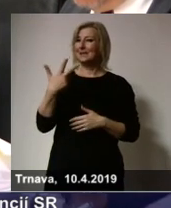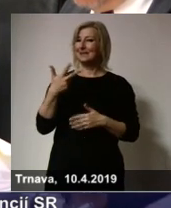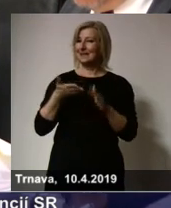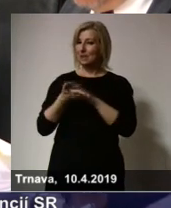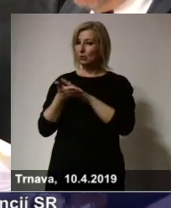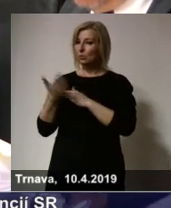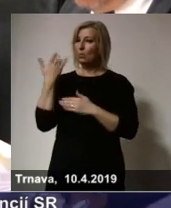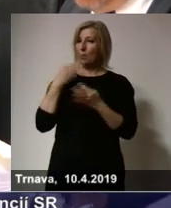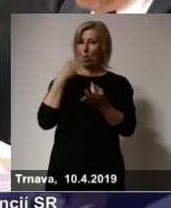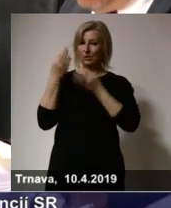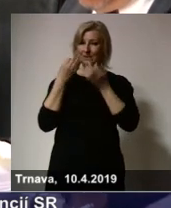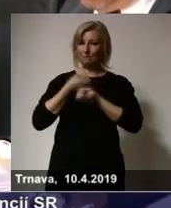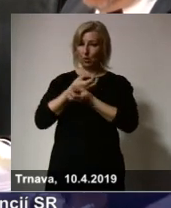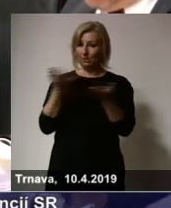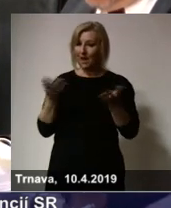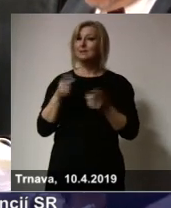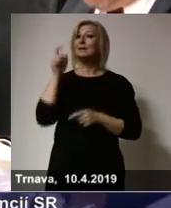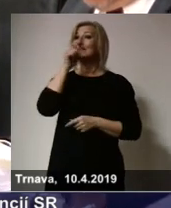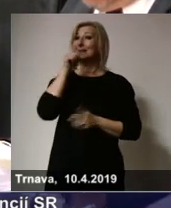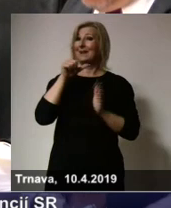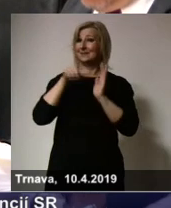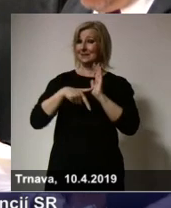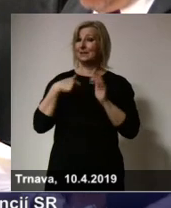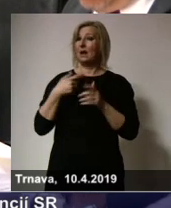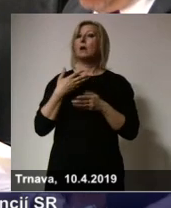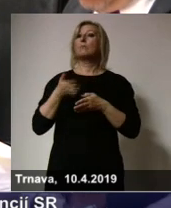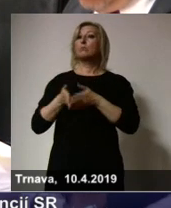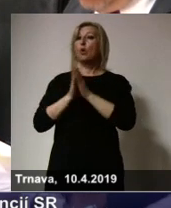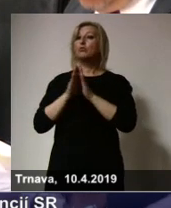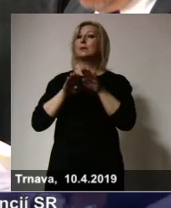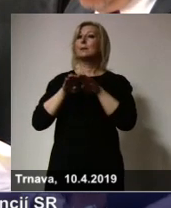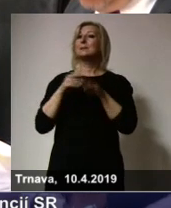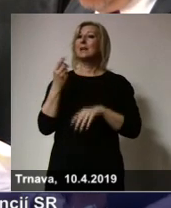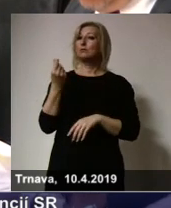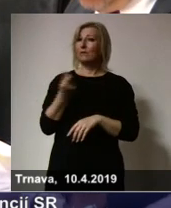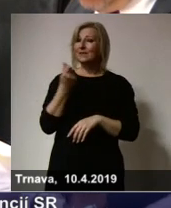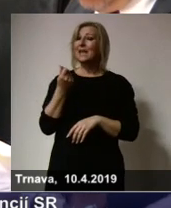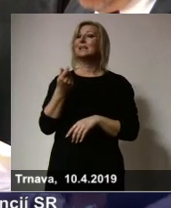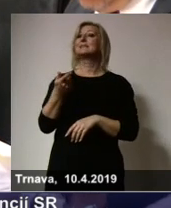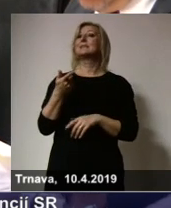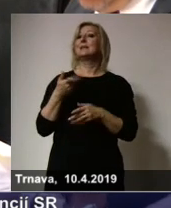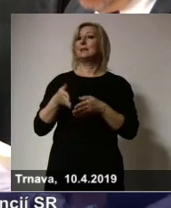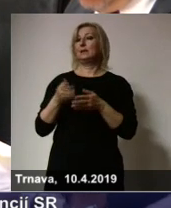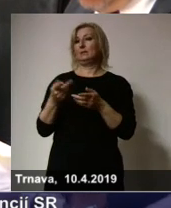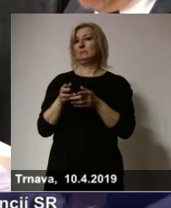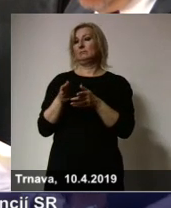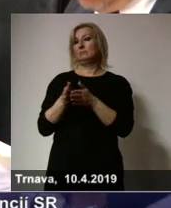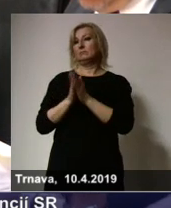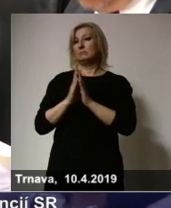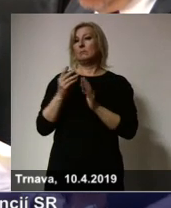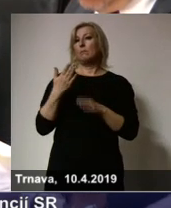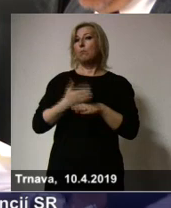Trnavský samosprávny kraj požiadal Ministerstvo financií Slovenskej republiky o poskytnutie návratnej finančnej